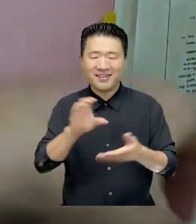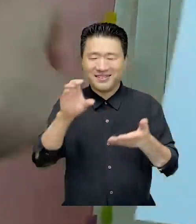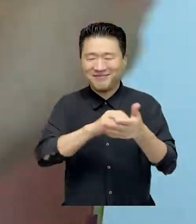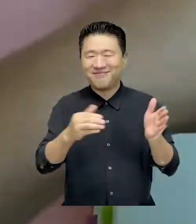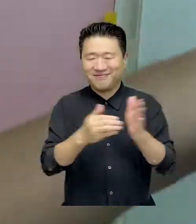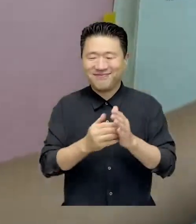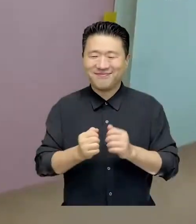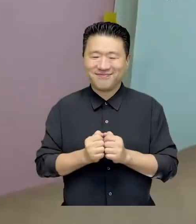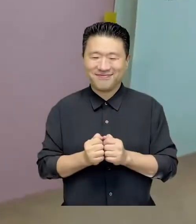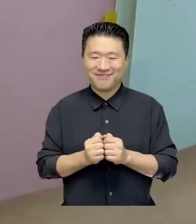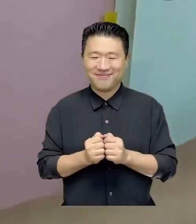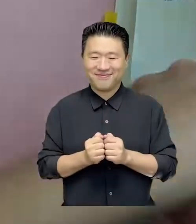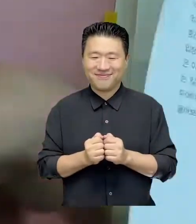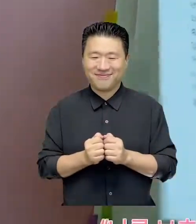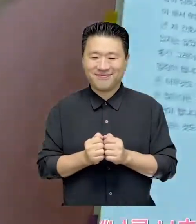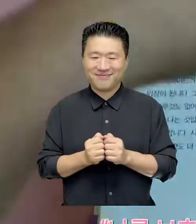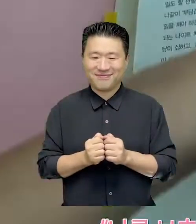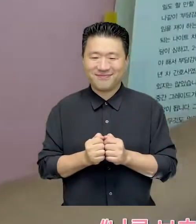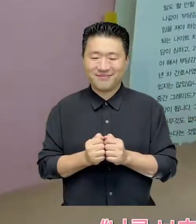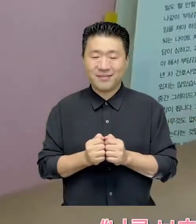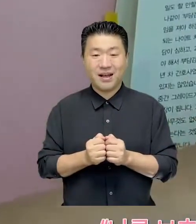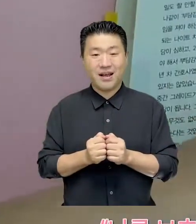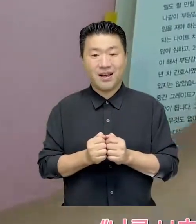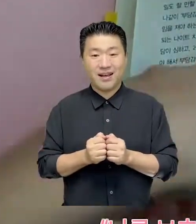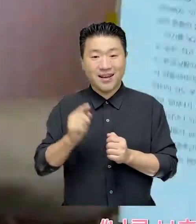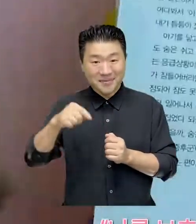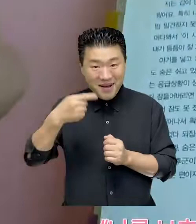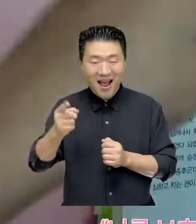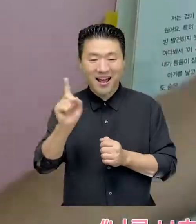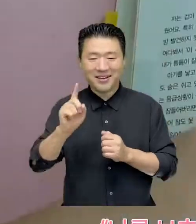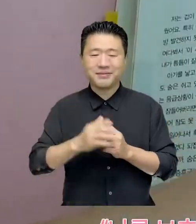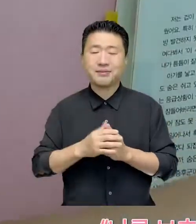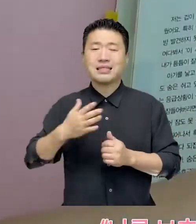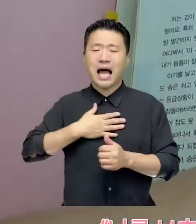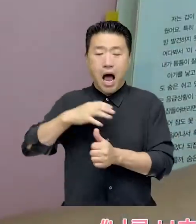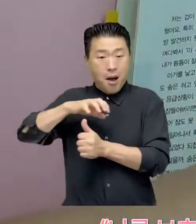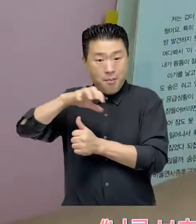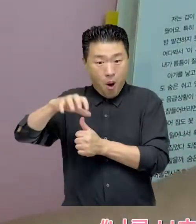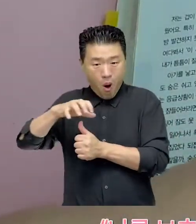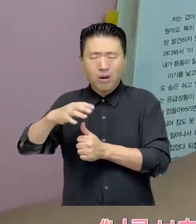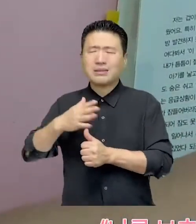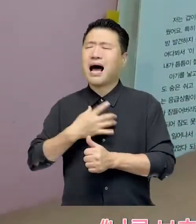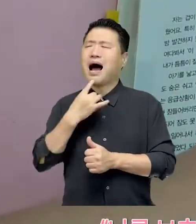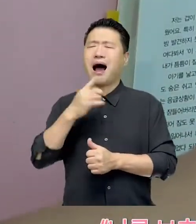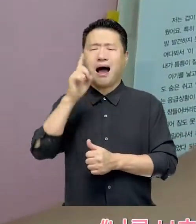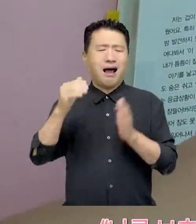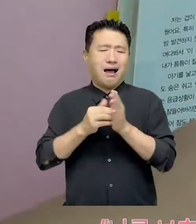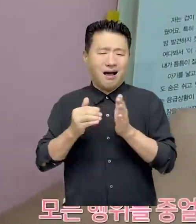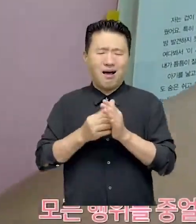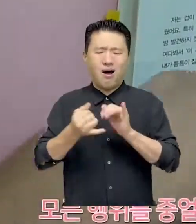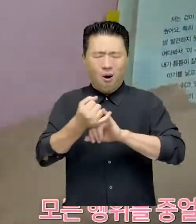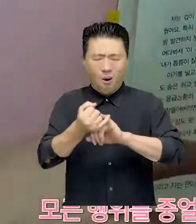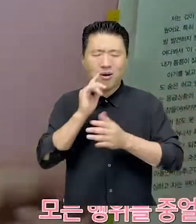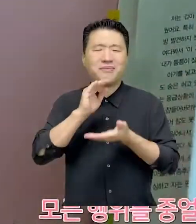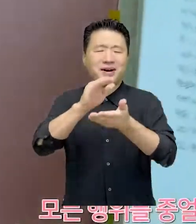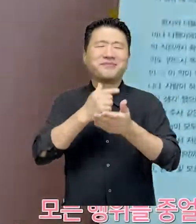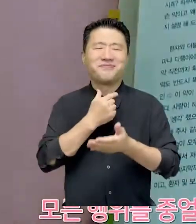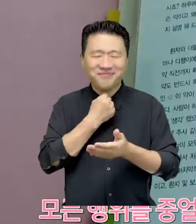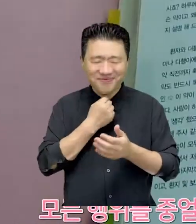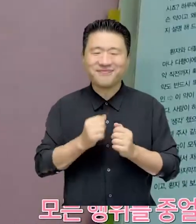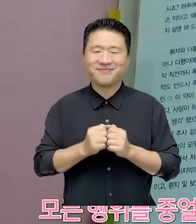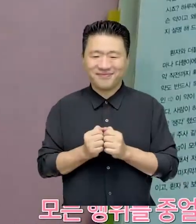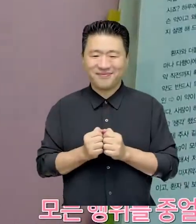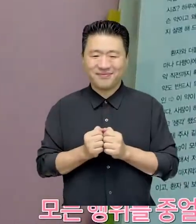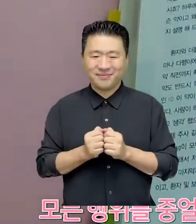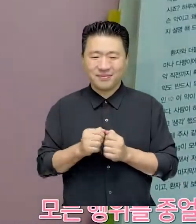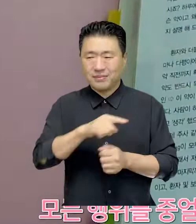이것도 한번 넣어봤고요. 그 다음에 나를 보호하는 건 나뿐이다 라고 꼭 말씀드리고